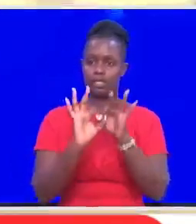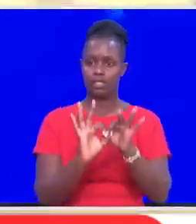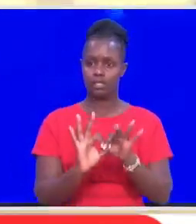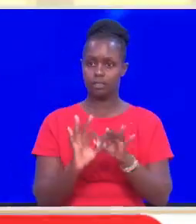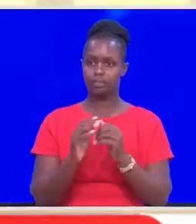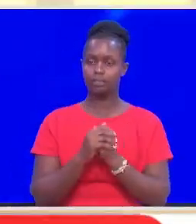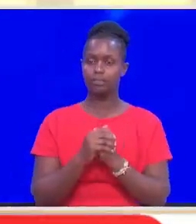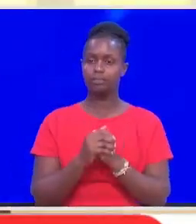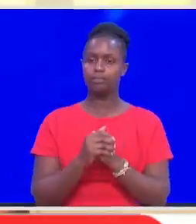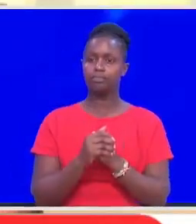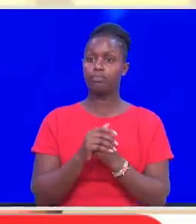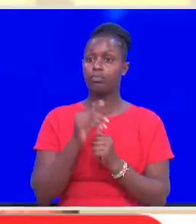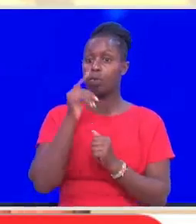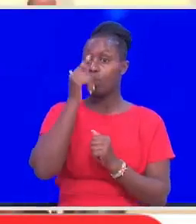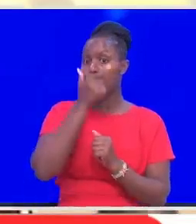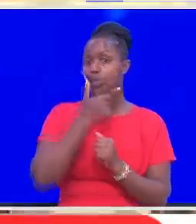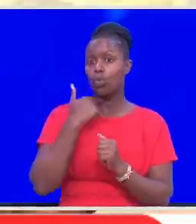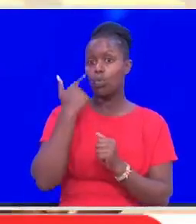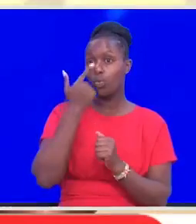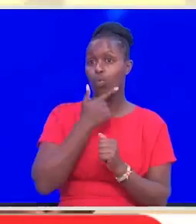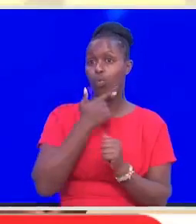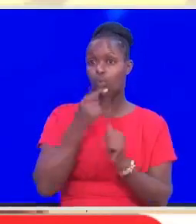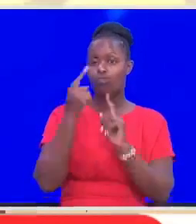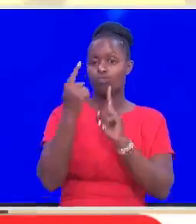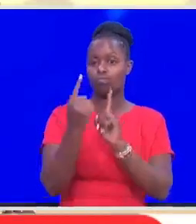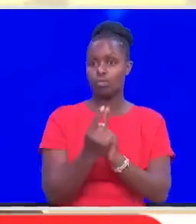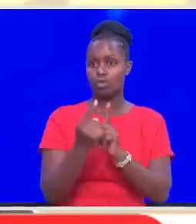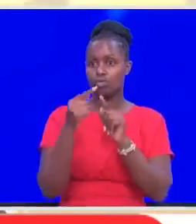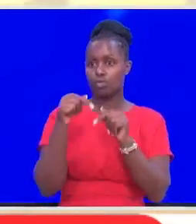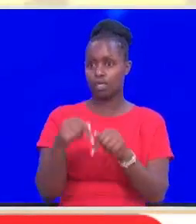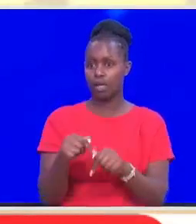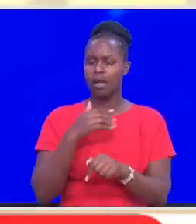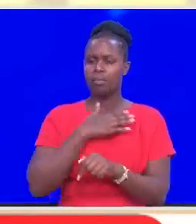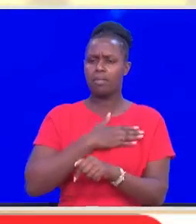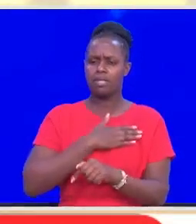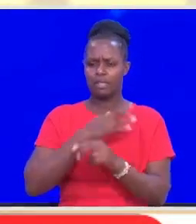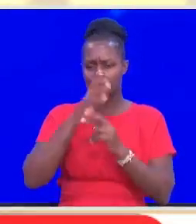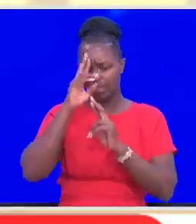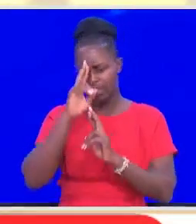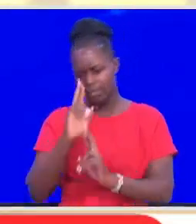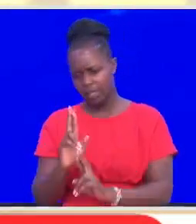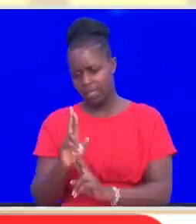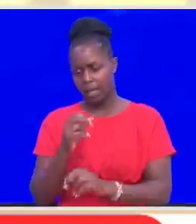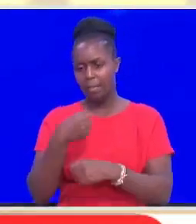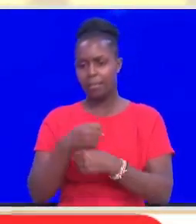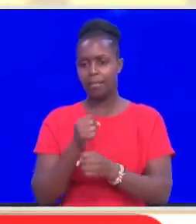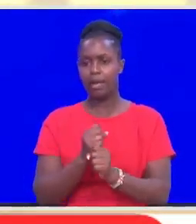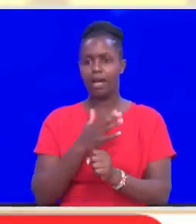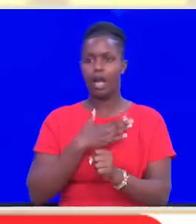wamekutana siku ya leo, tufanye heshima, tuweke nchi yetu pamoja.